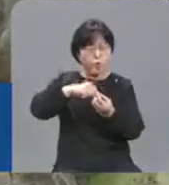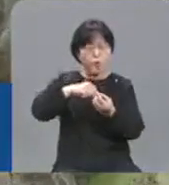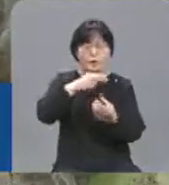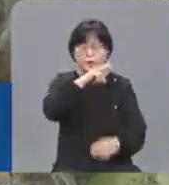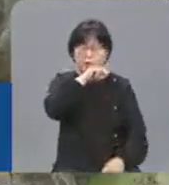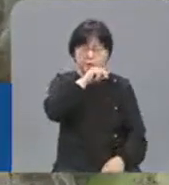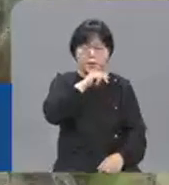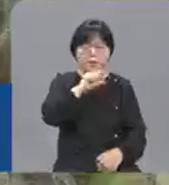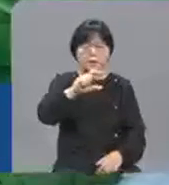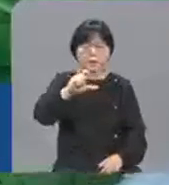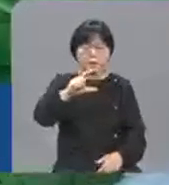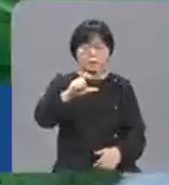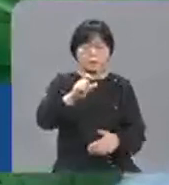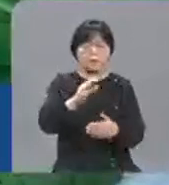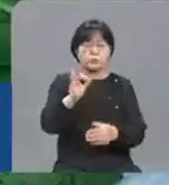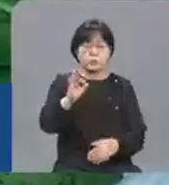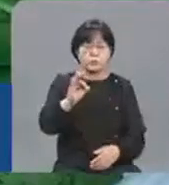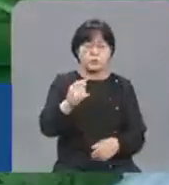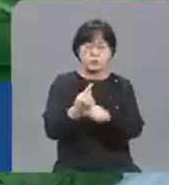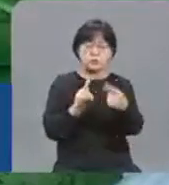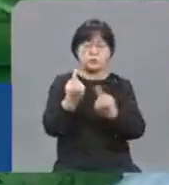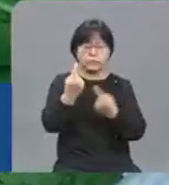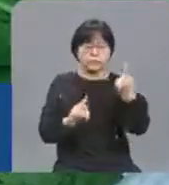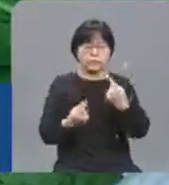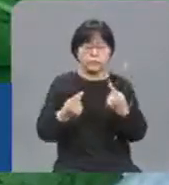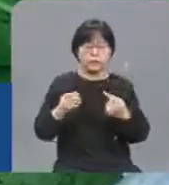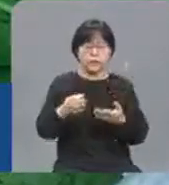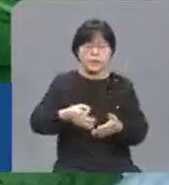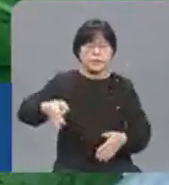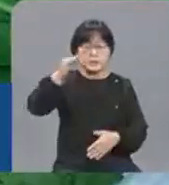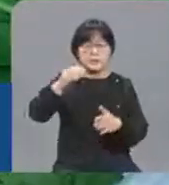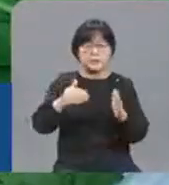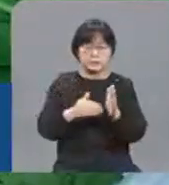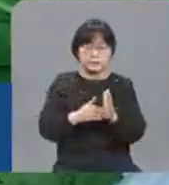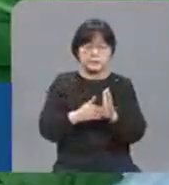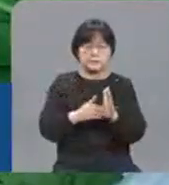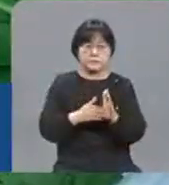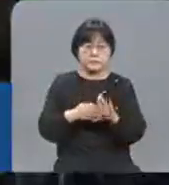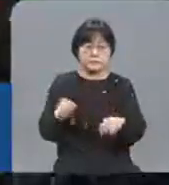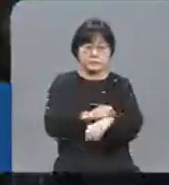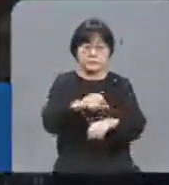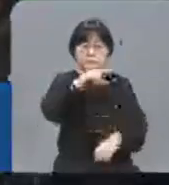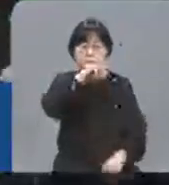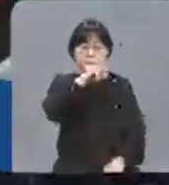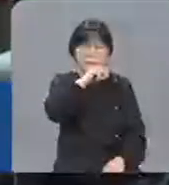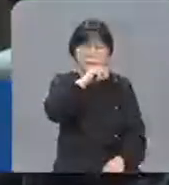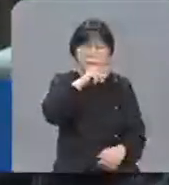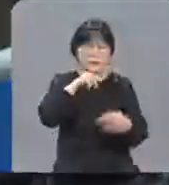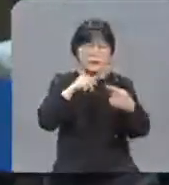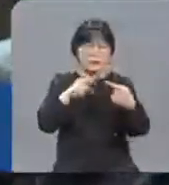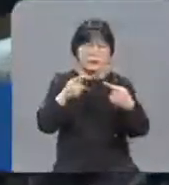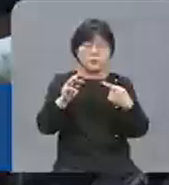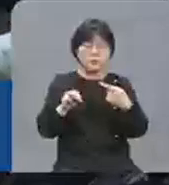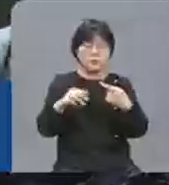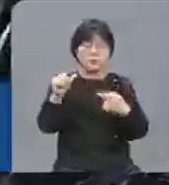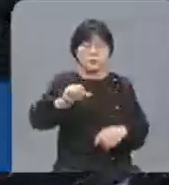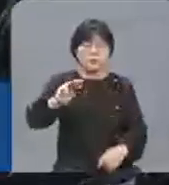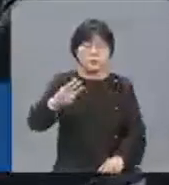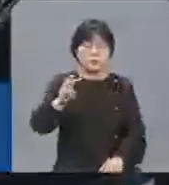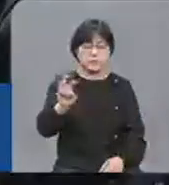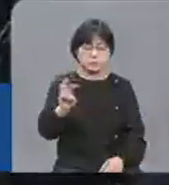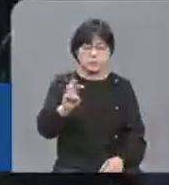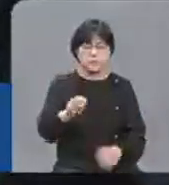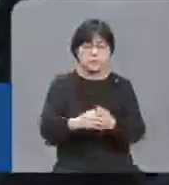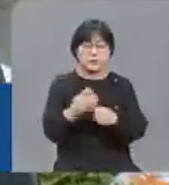등 15개 품목의 가격이 지난해보다 오른 것으로 분석됐습니다 특히 대파는 1kg 5,330